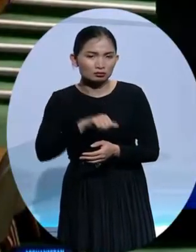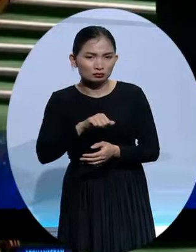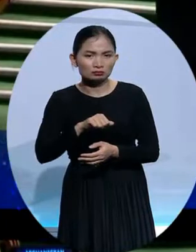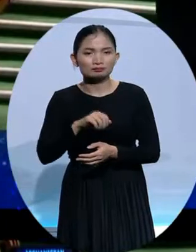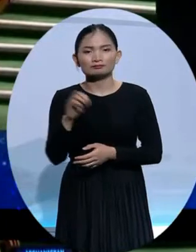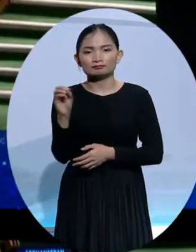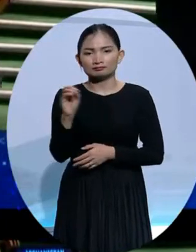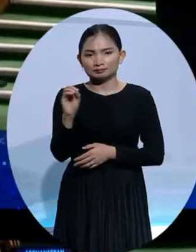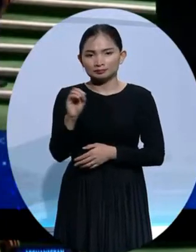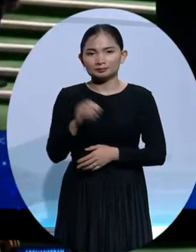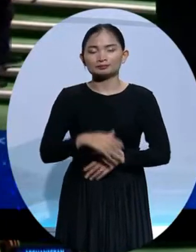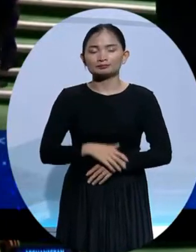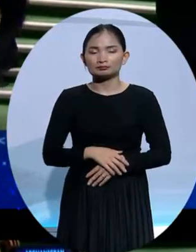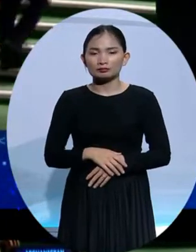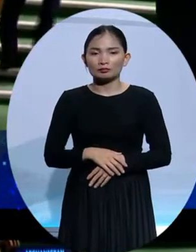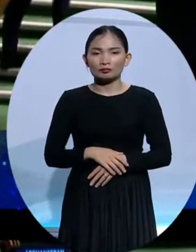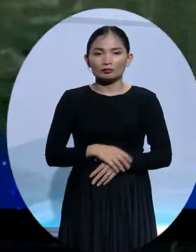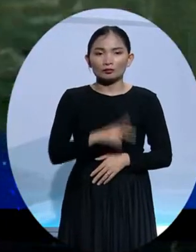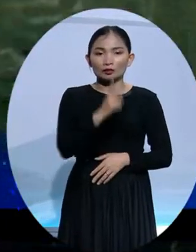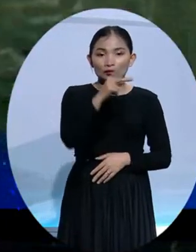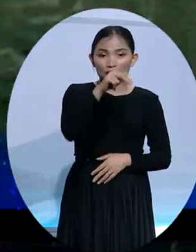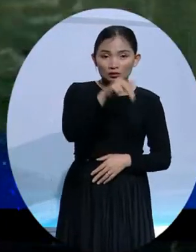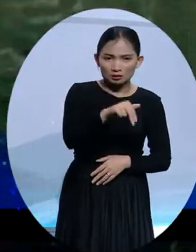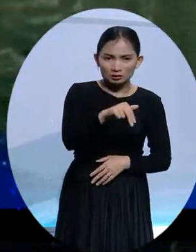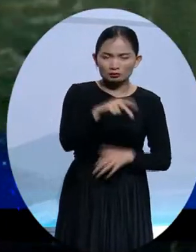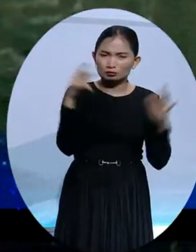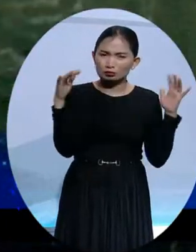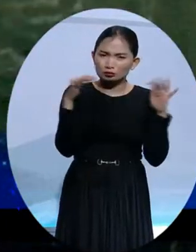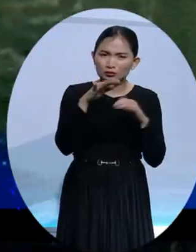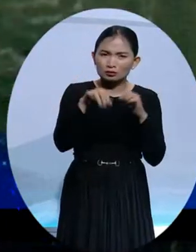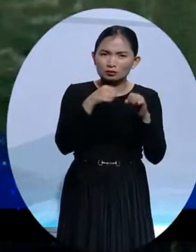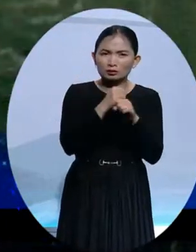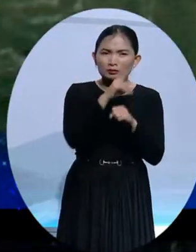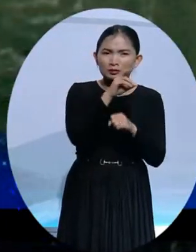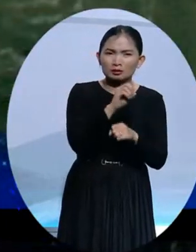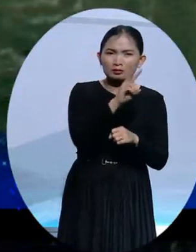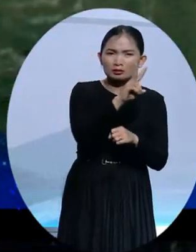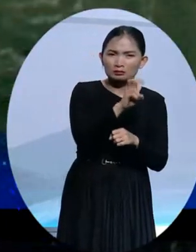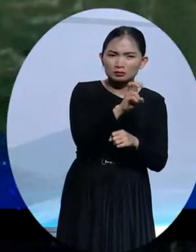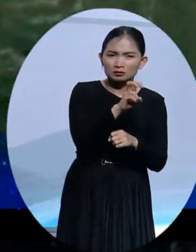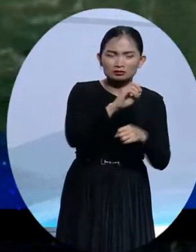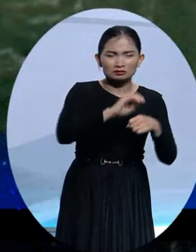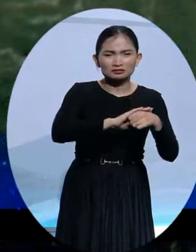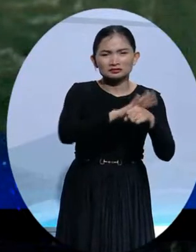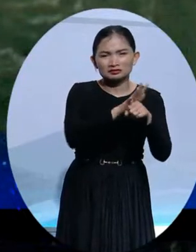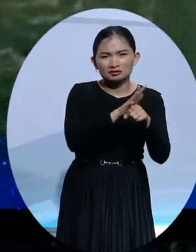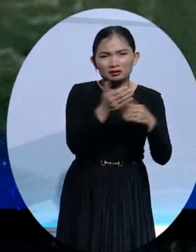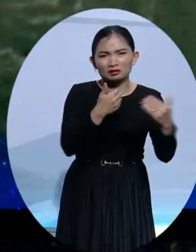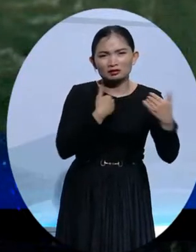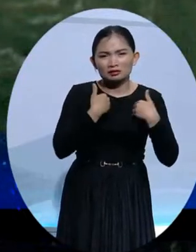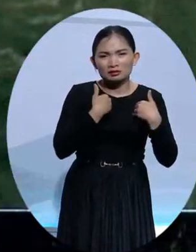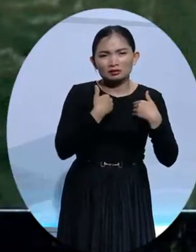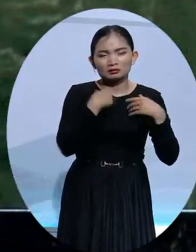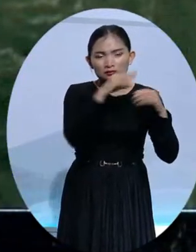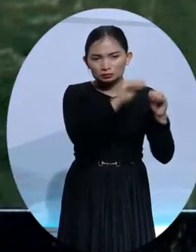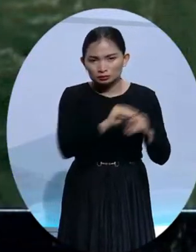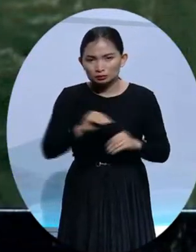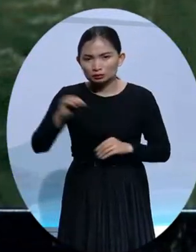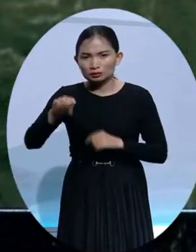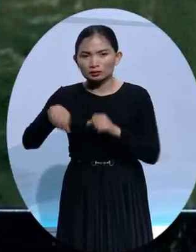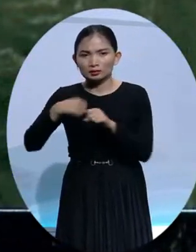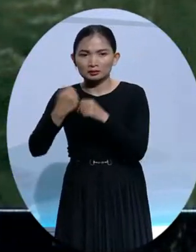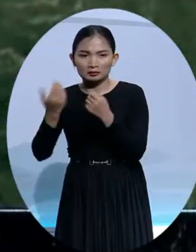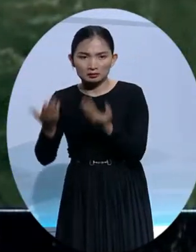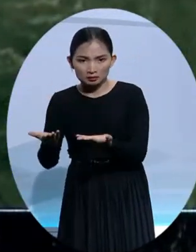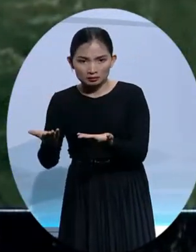Hội nghị này lẽ ra đã được tổ chức vào năm 2020, nhưng đã hoãn lại cho đến nay vì đại dịch COVID-19. Phát biểu dịp này,